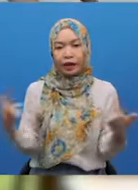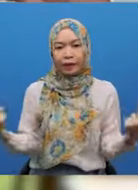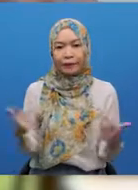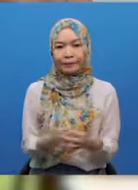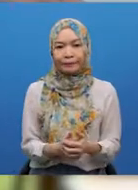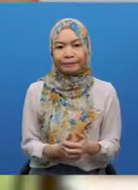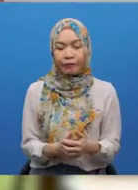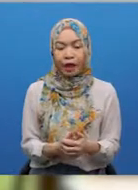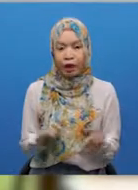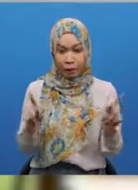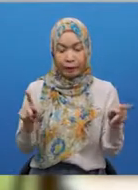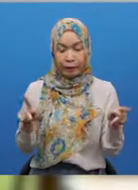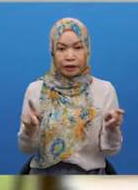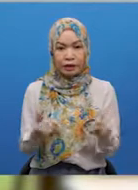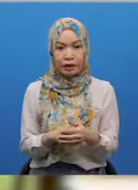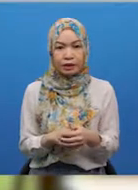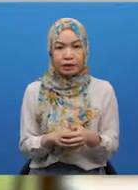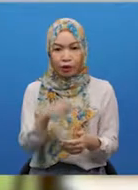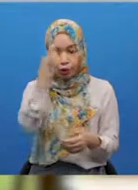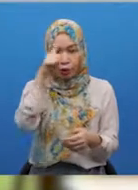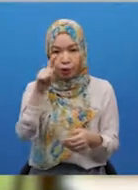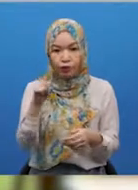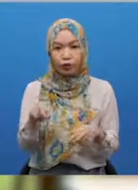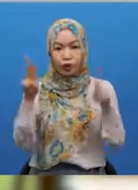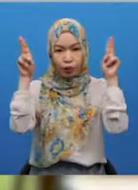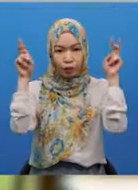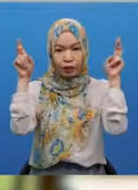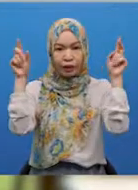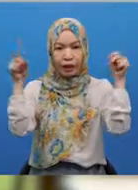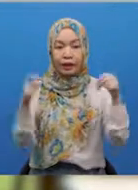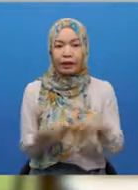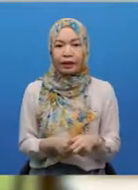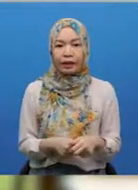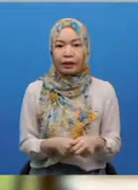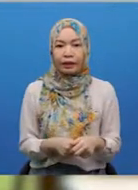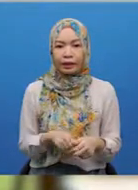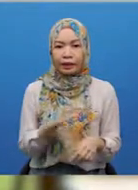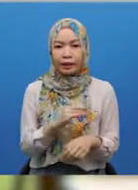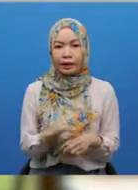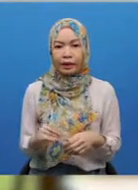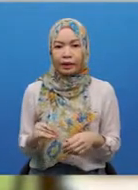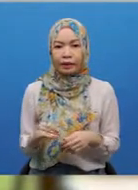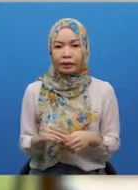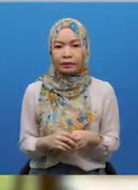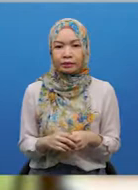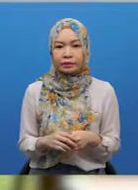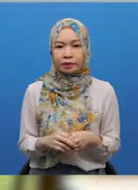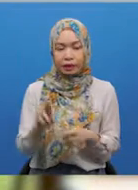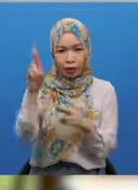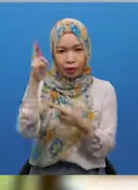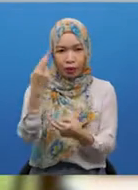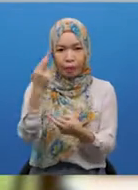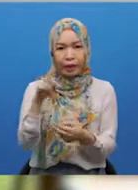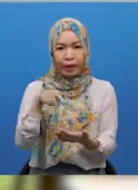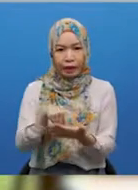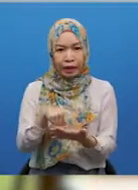Pelajar sekalian, untuk bahagian gelaran dan panggilan kehormat ini, pelajar perlu mendalaminya